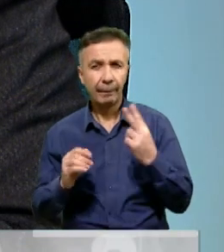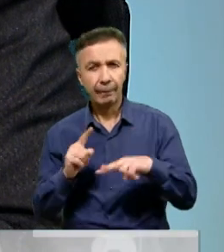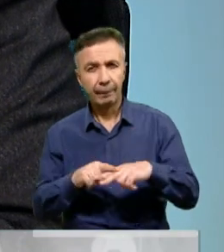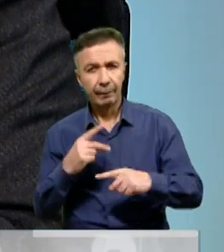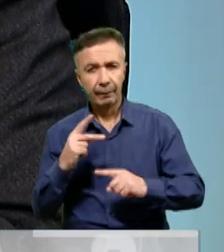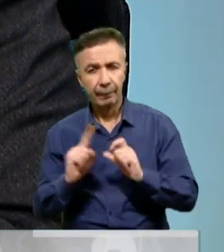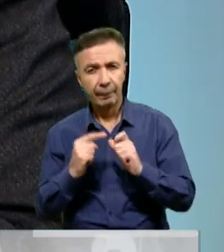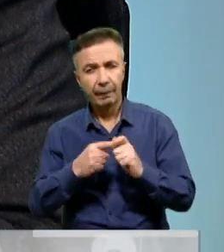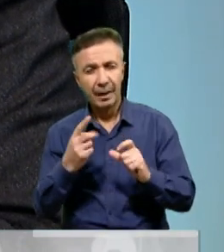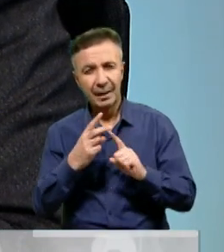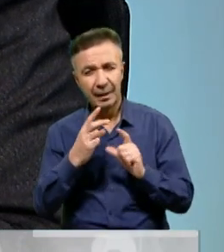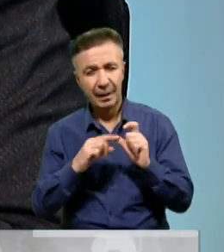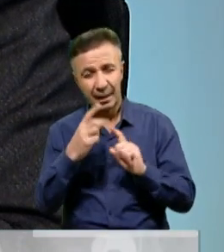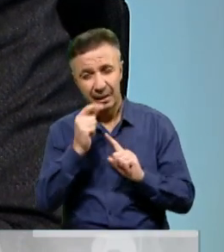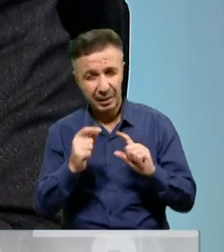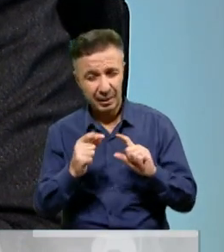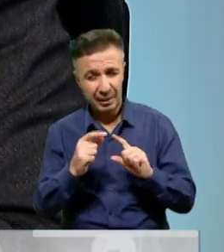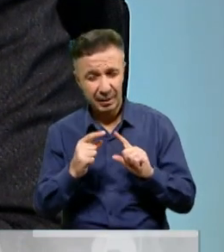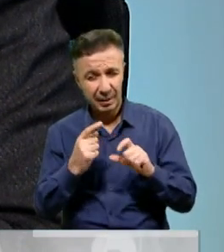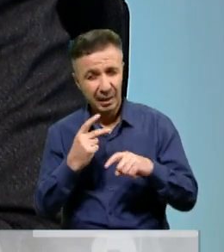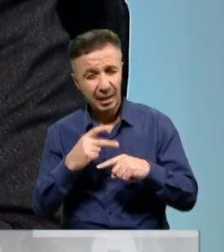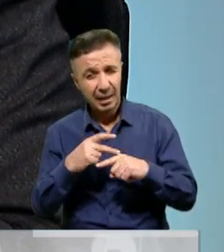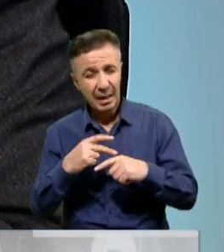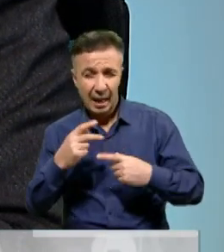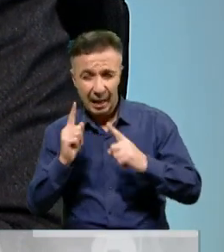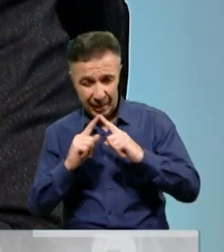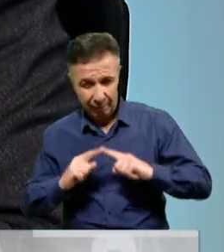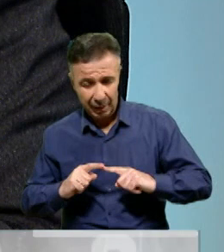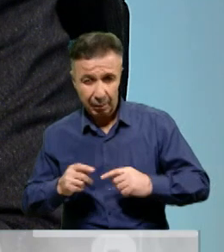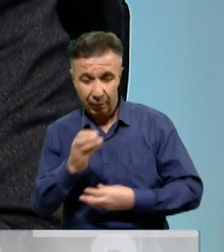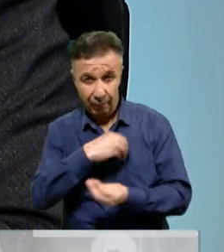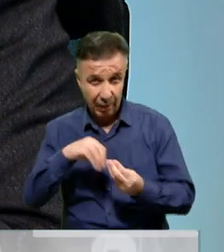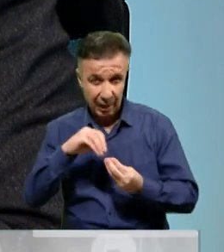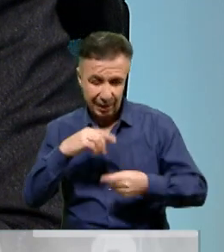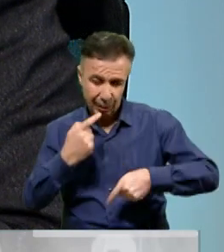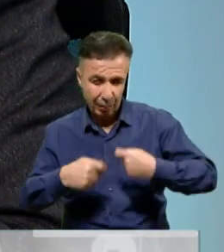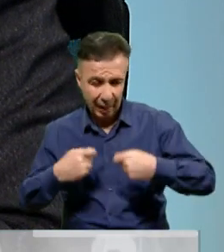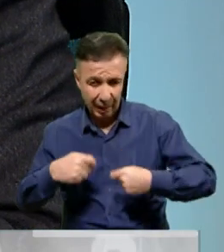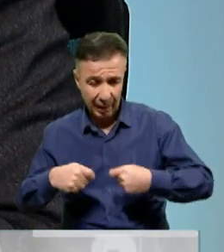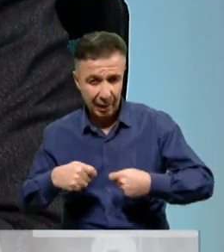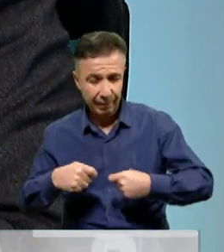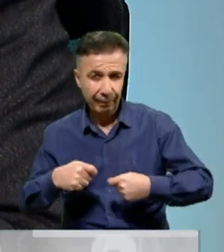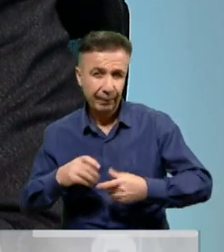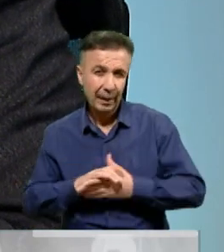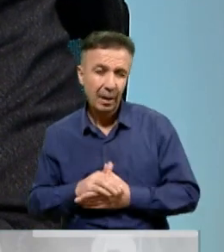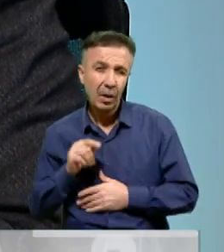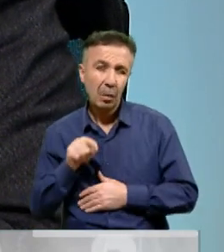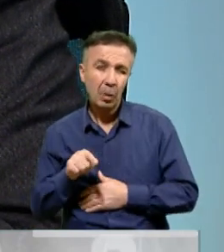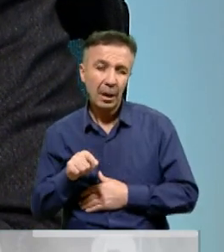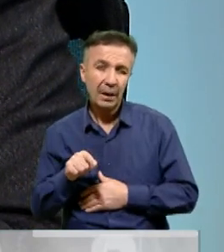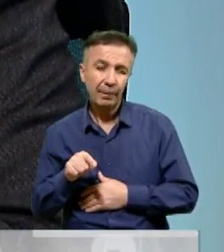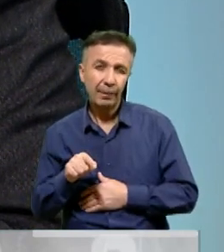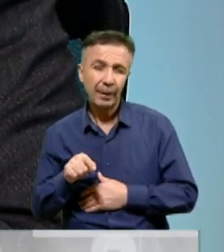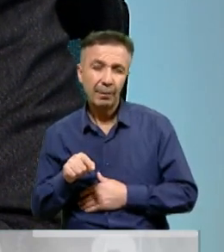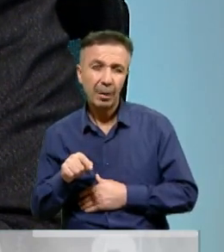gelince, vadesiz hesaplarda da eğer faizli bir bankaysa bu banka, buranın